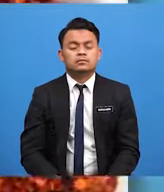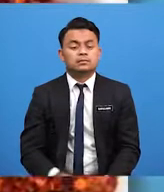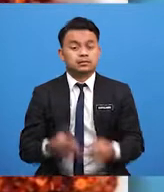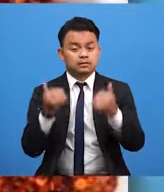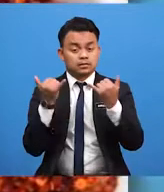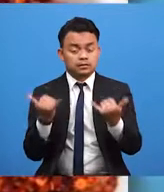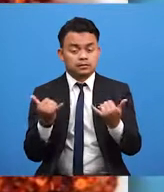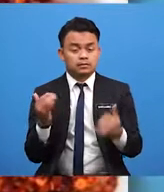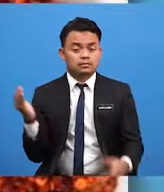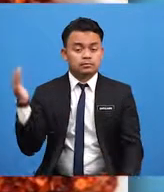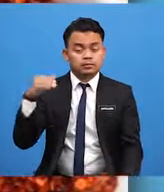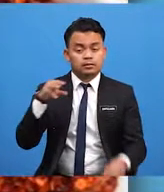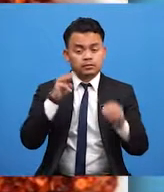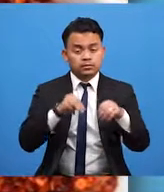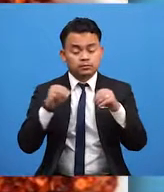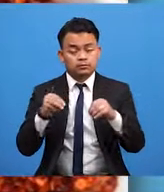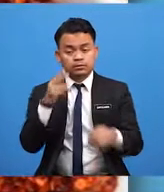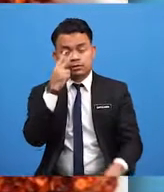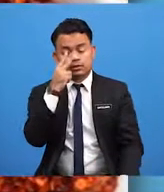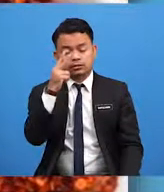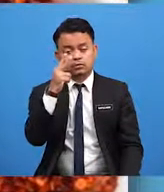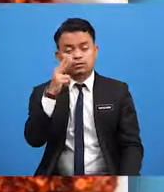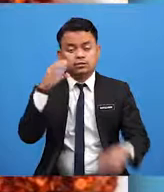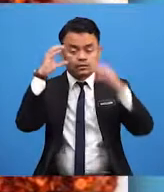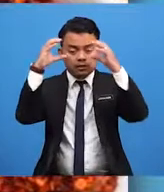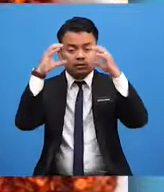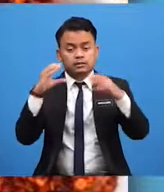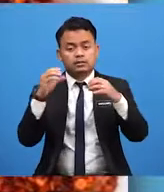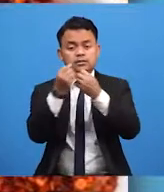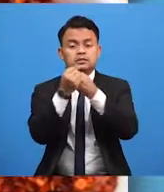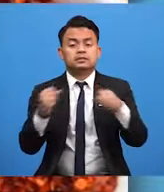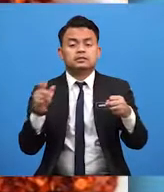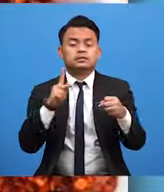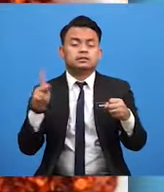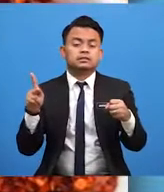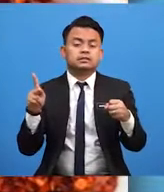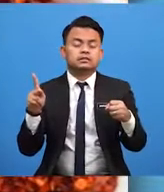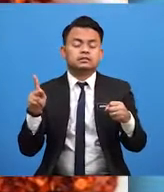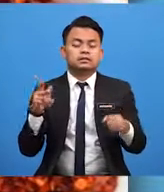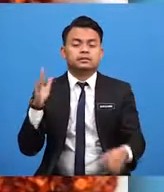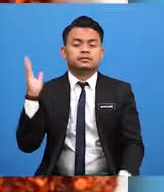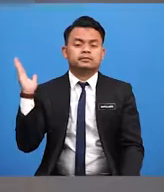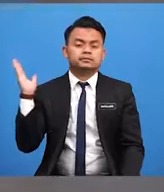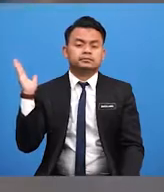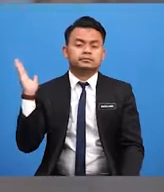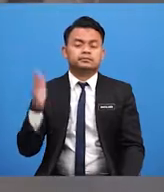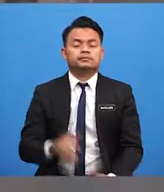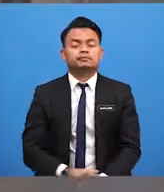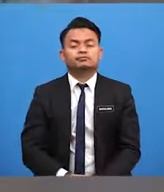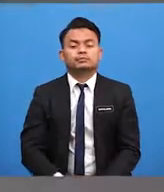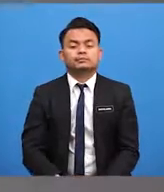cm. Sekarang, mari murid-murid lihat cara-cara menyediakan sachet atau bokegani.